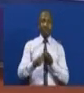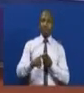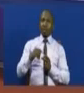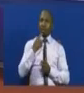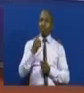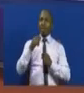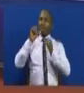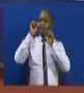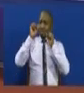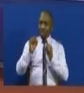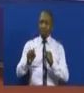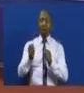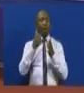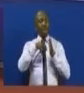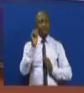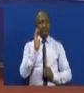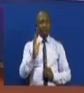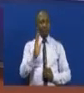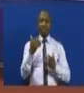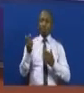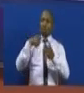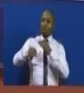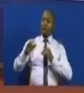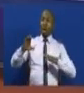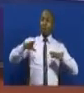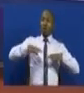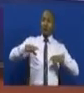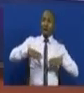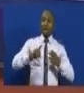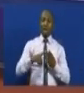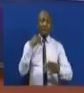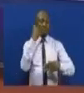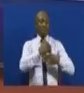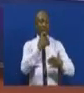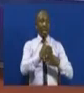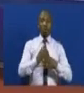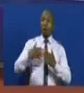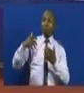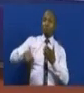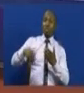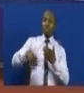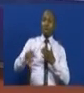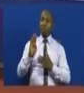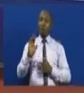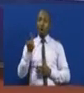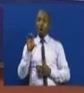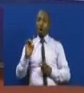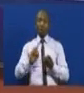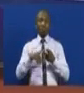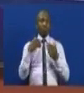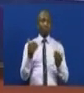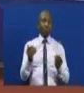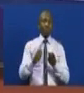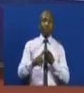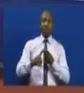lazima wachezaji wao walipwe. Twende kwenye burudani. Msanii wa Bongo Flava, mimi namuitaga King of Bongo Flava,